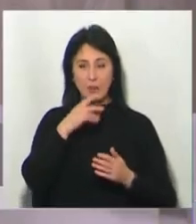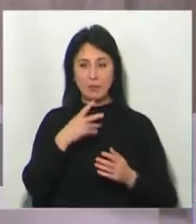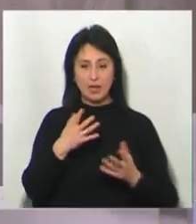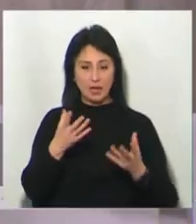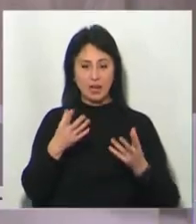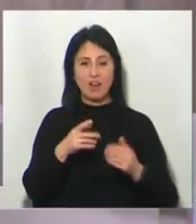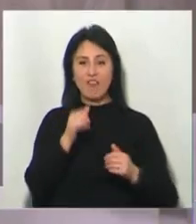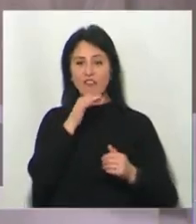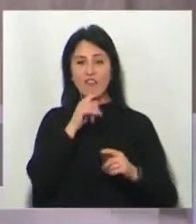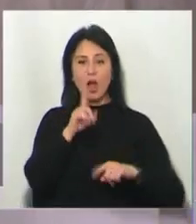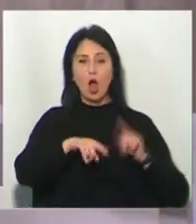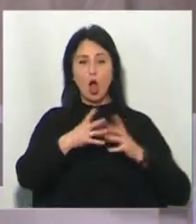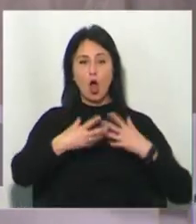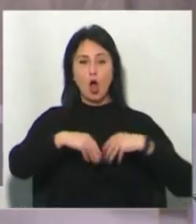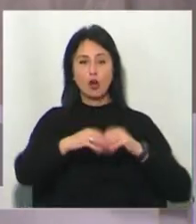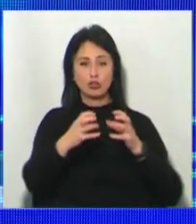ერთი